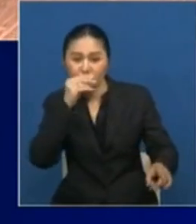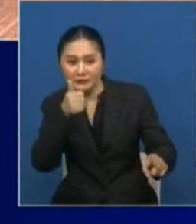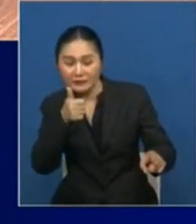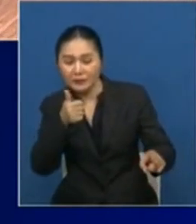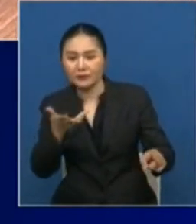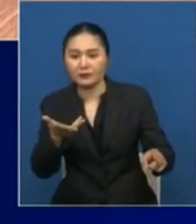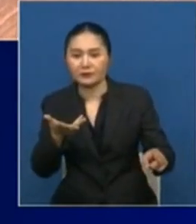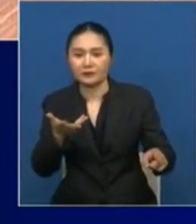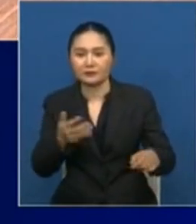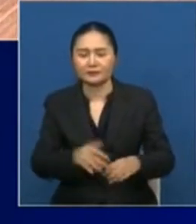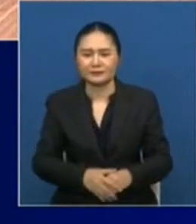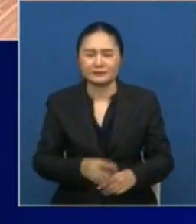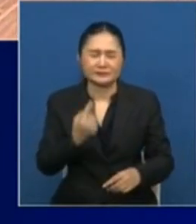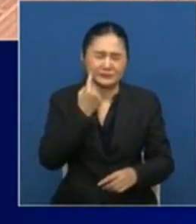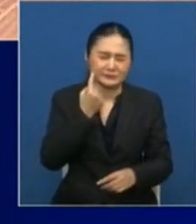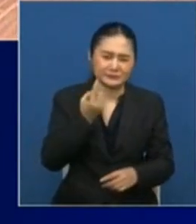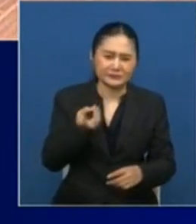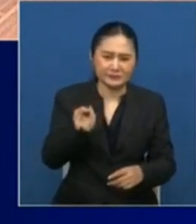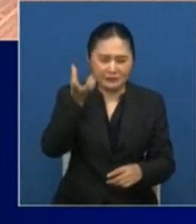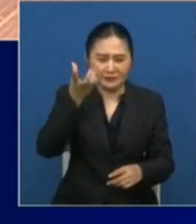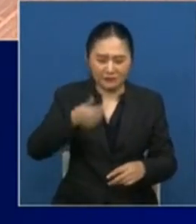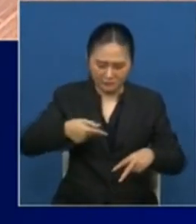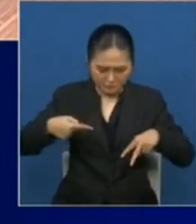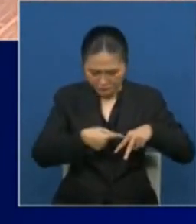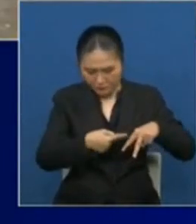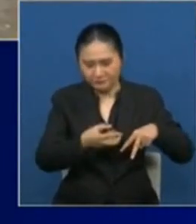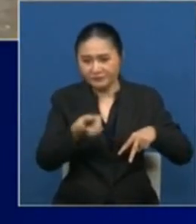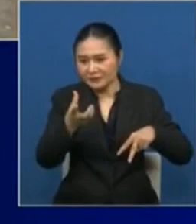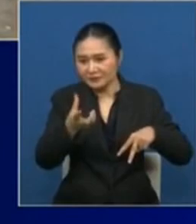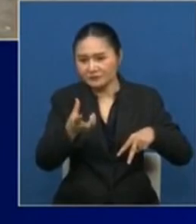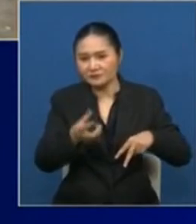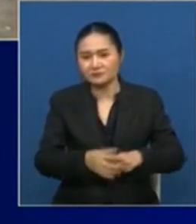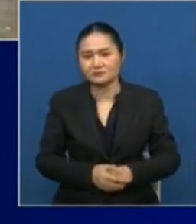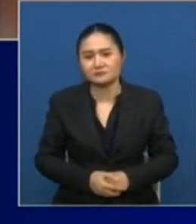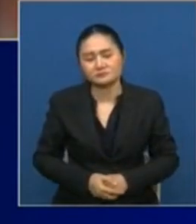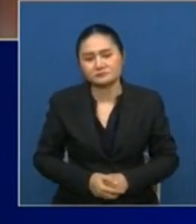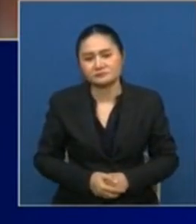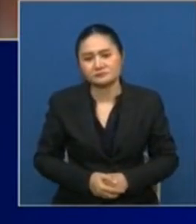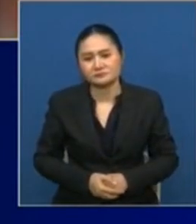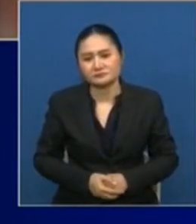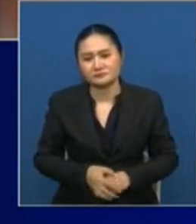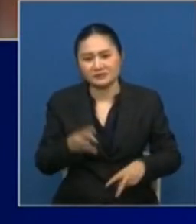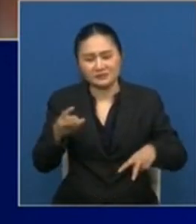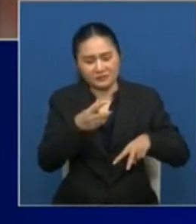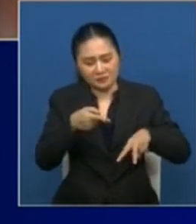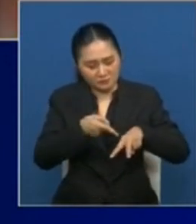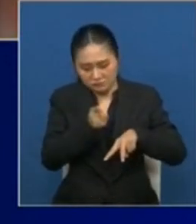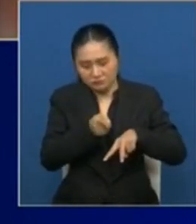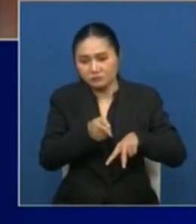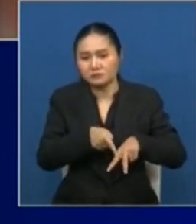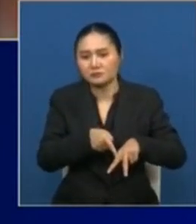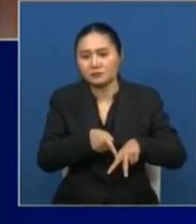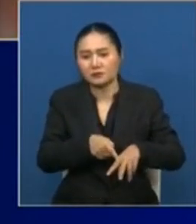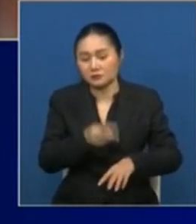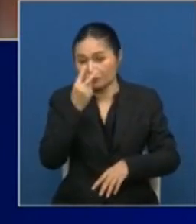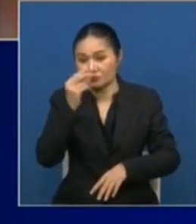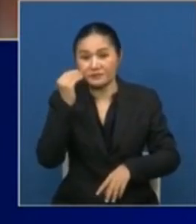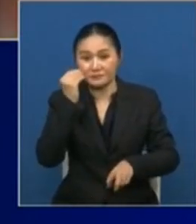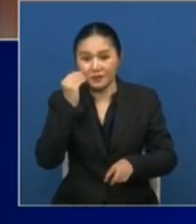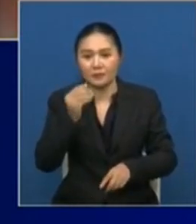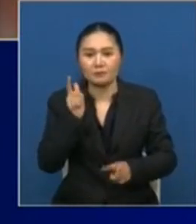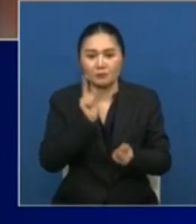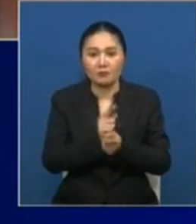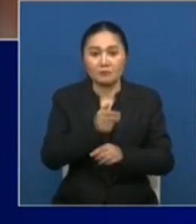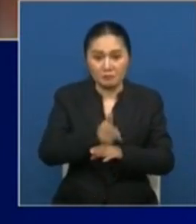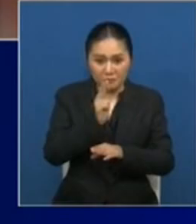หเฉียดเจ้าโลกไปนิดเดียวโอ้โหเข้าขาหนีบหวาดเสียวเลย ค่ะ นี่ฮะแล้วไปค้นในบ้านก็เจอปืนด้ว